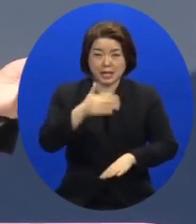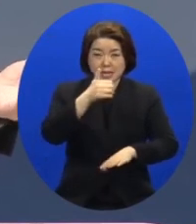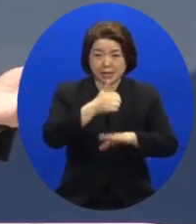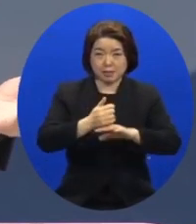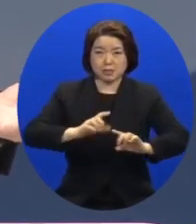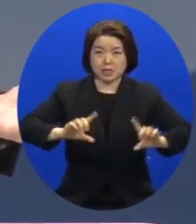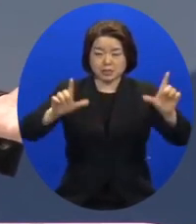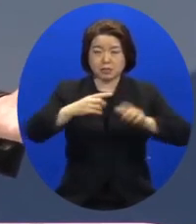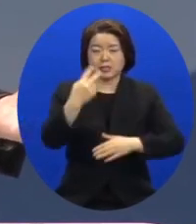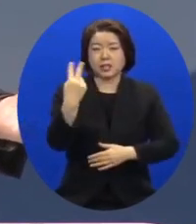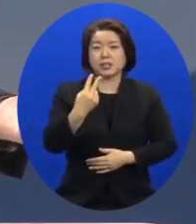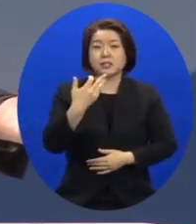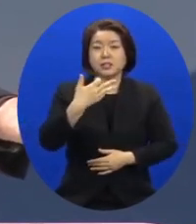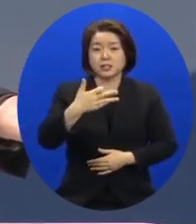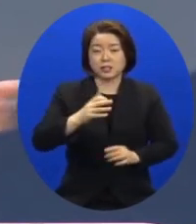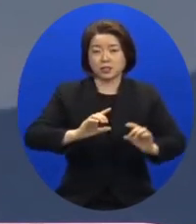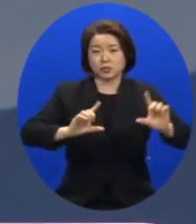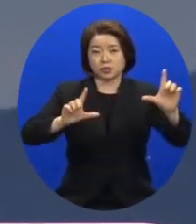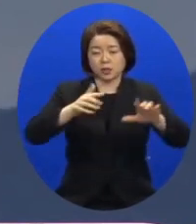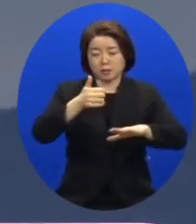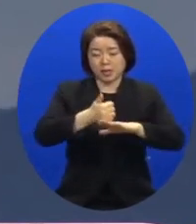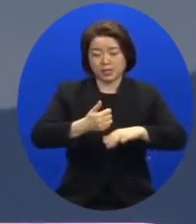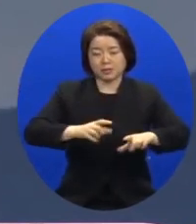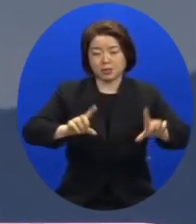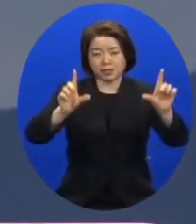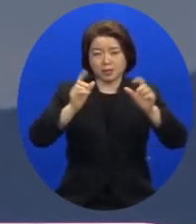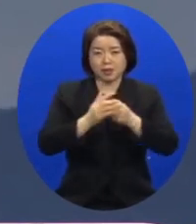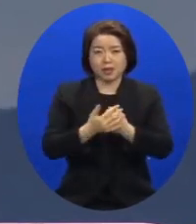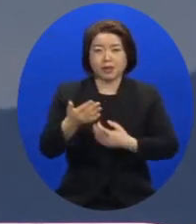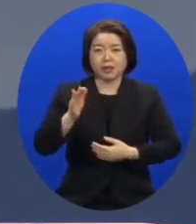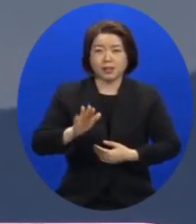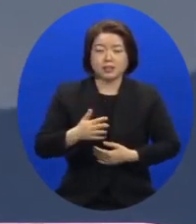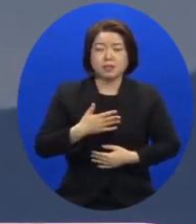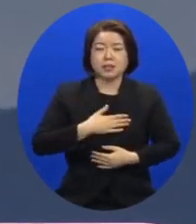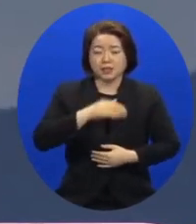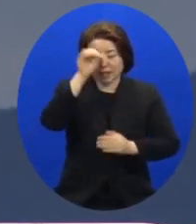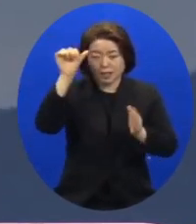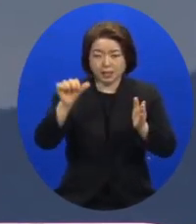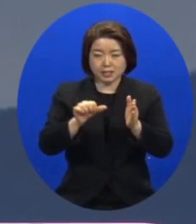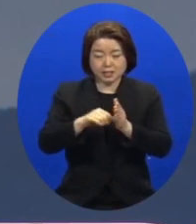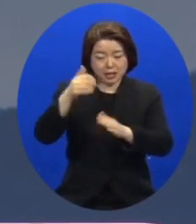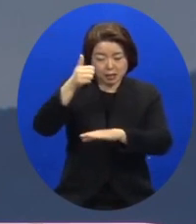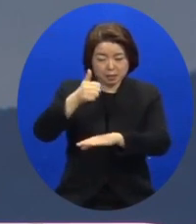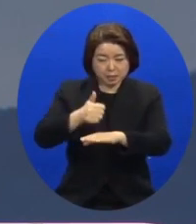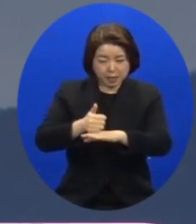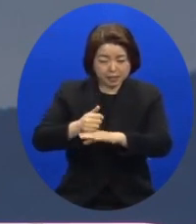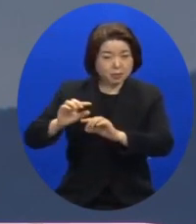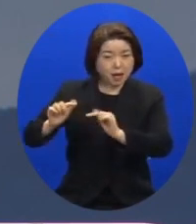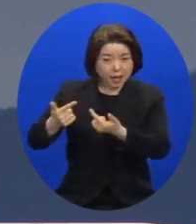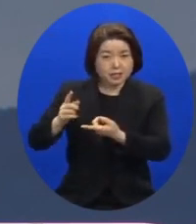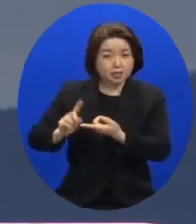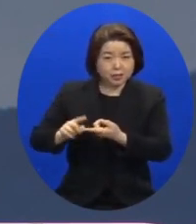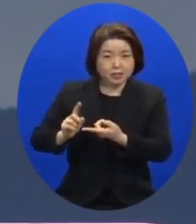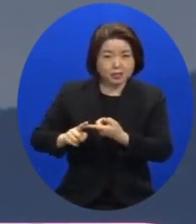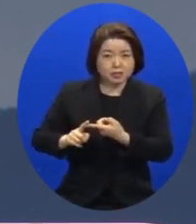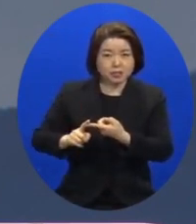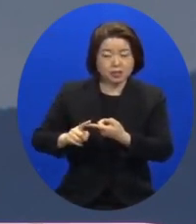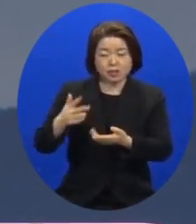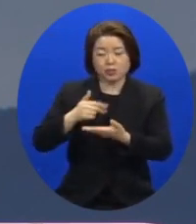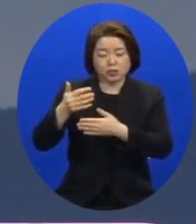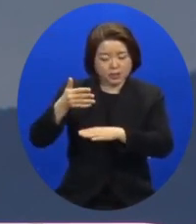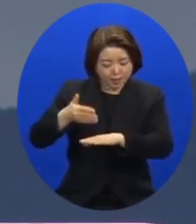2019년 마지막 날 그러나 아직 내 인생의 마지막이 아닌 것을 저흰